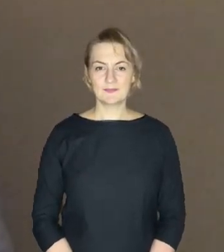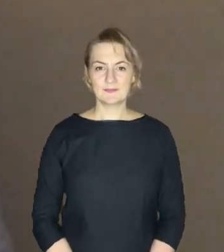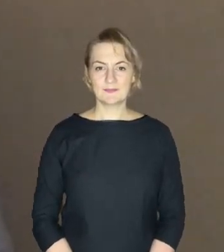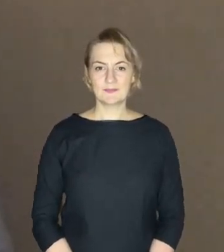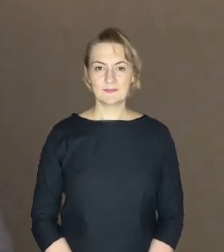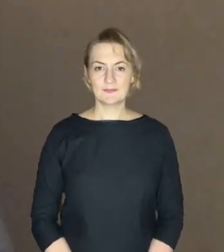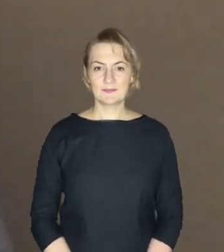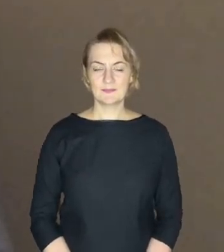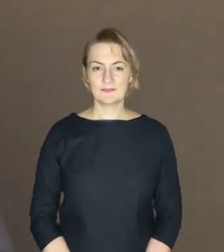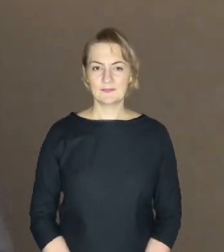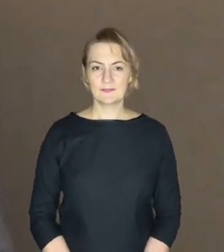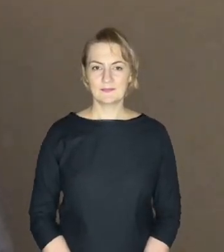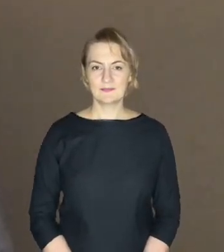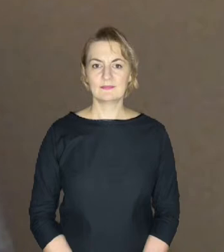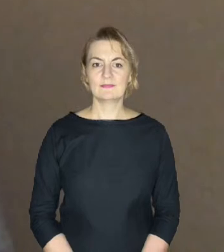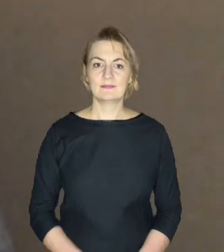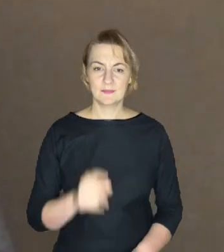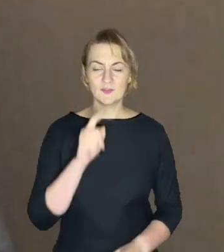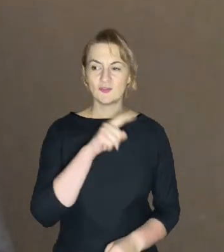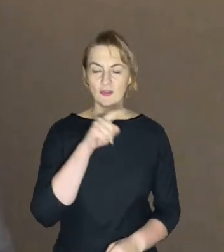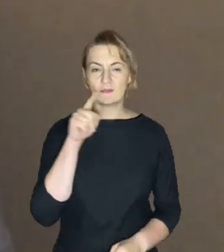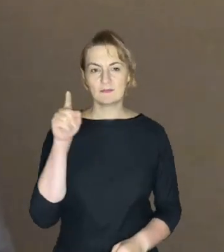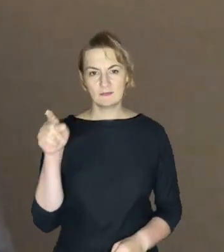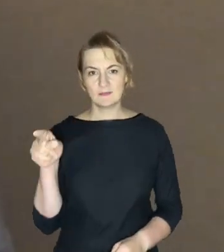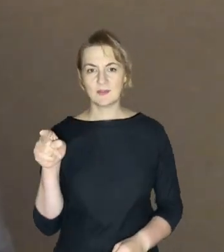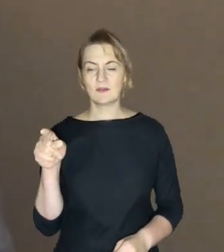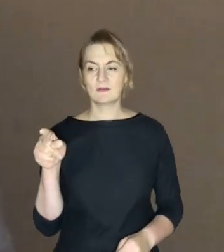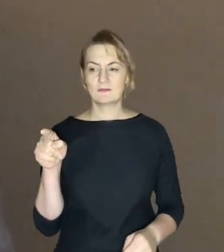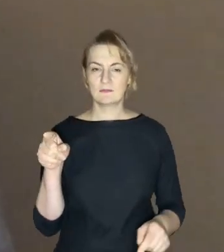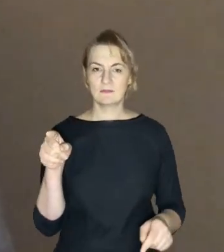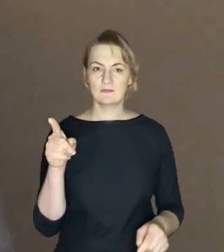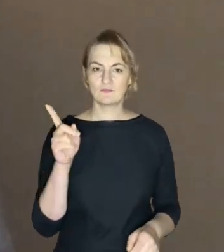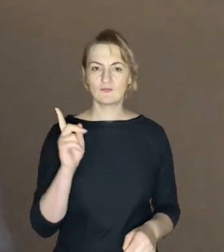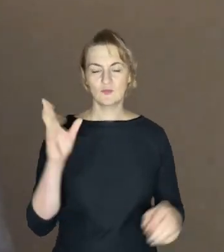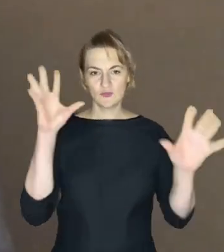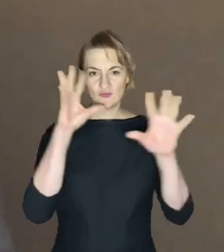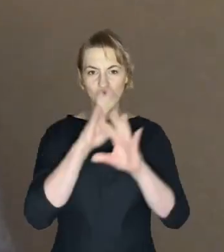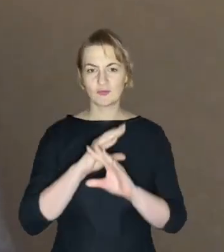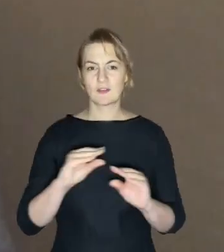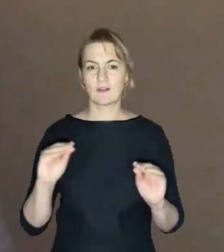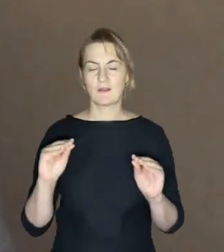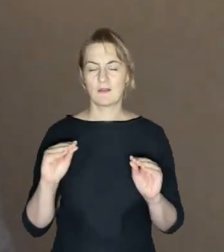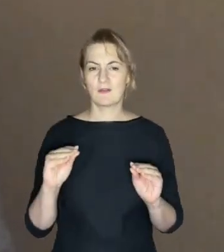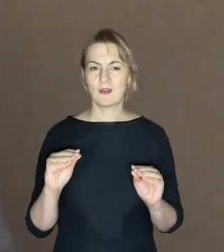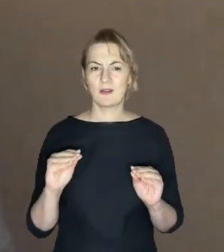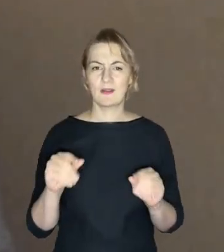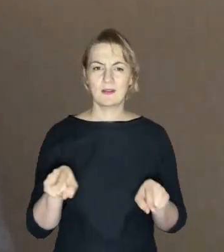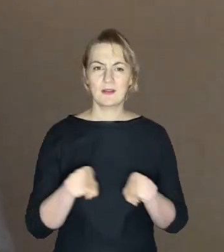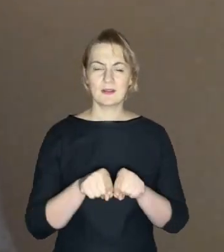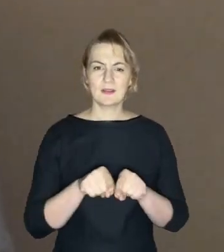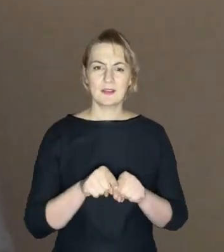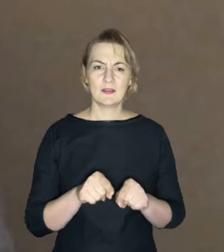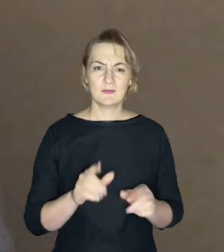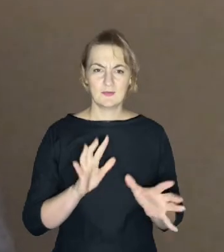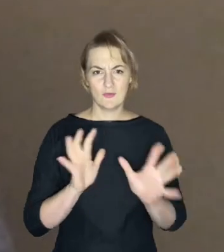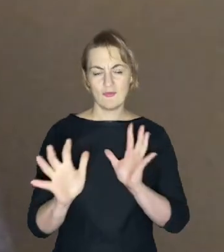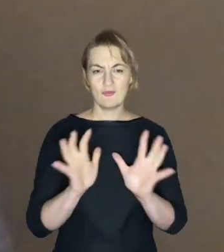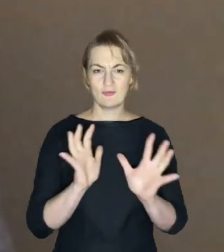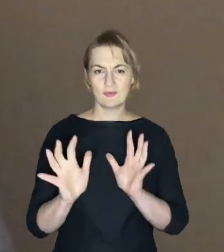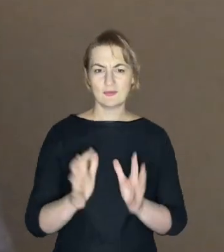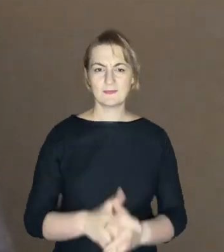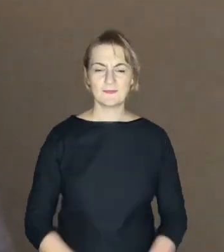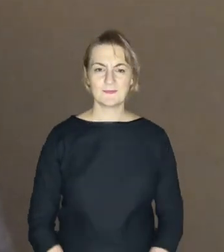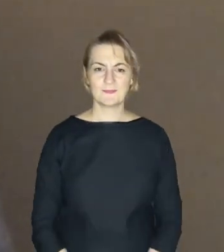energetyczne cieszyły się szacunkiem i jakąś no, troską.